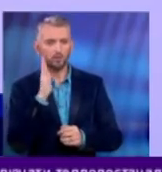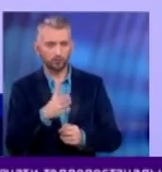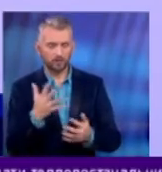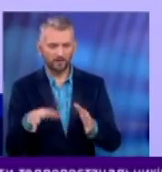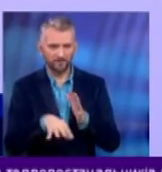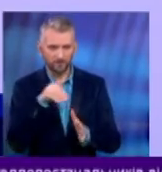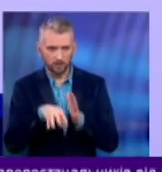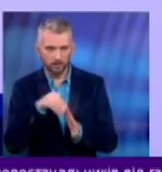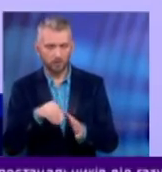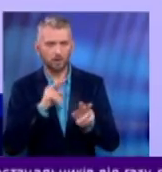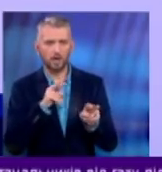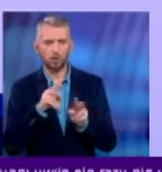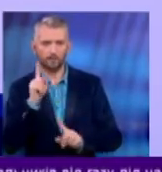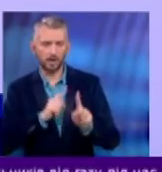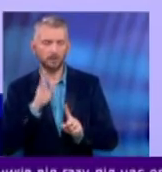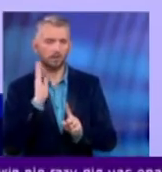рада, вже будуть прийняті